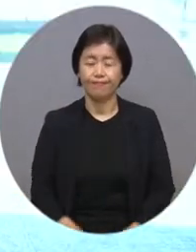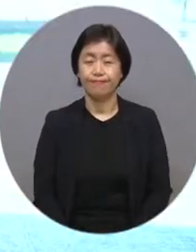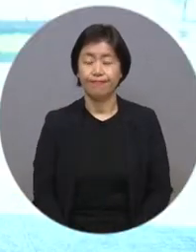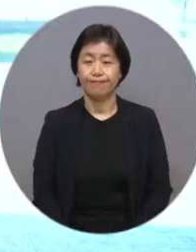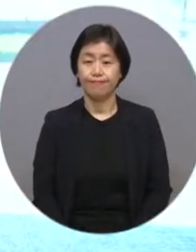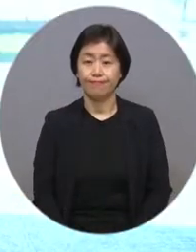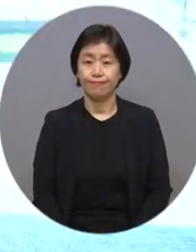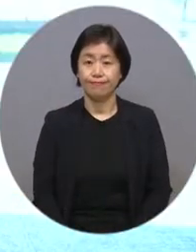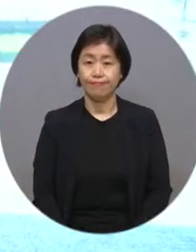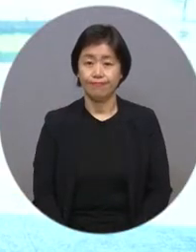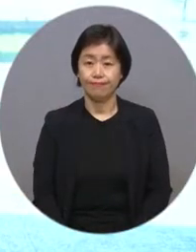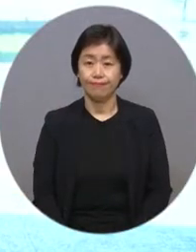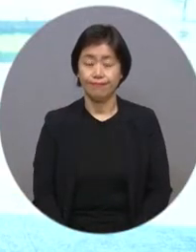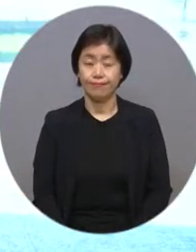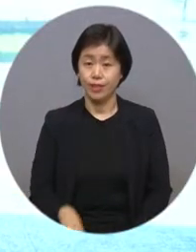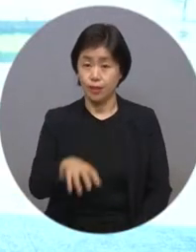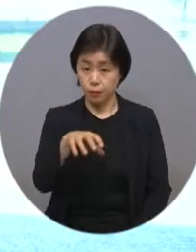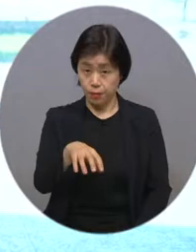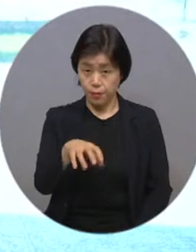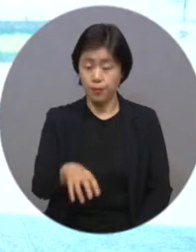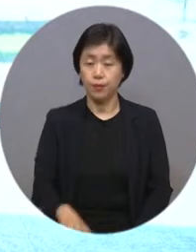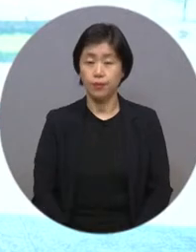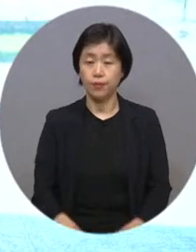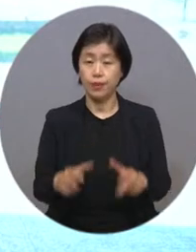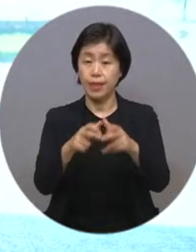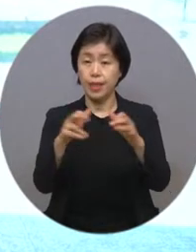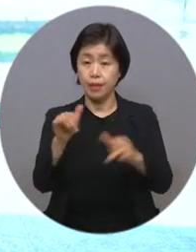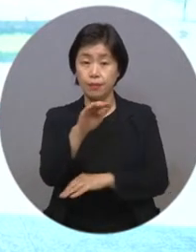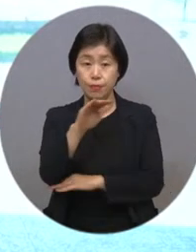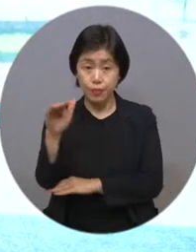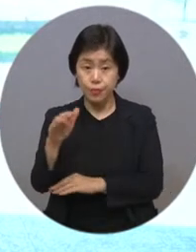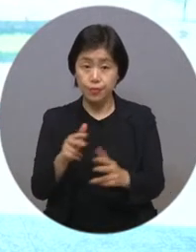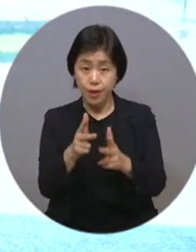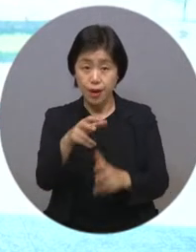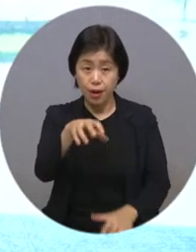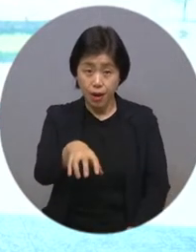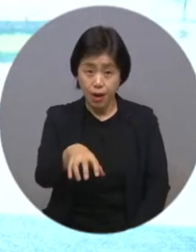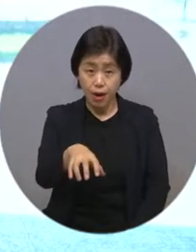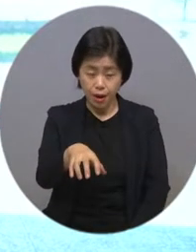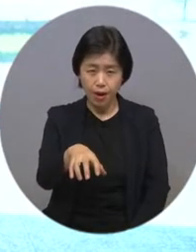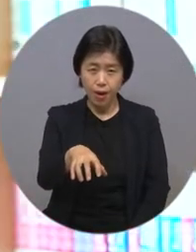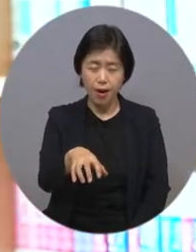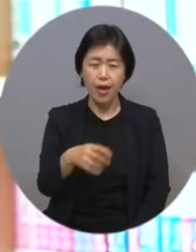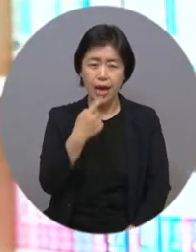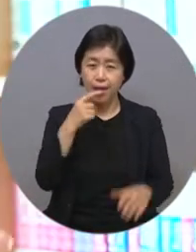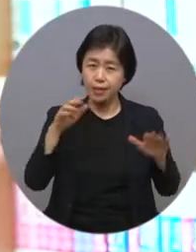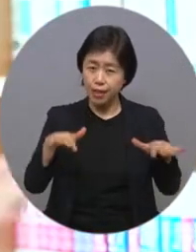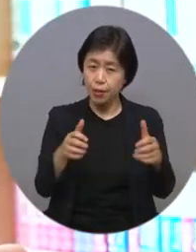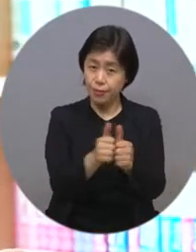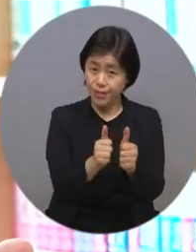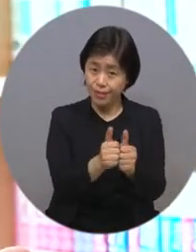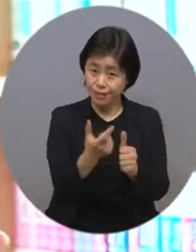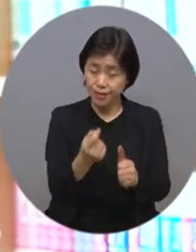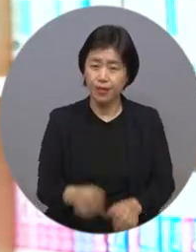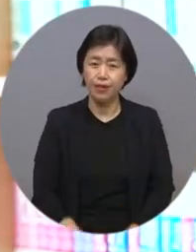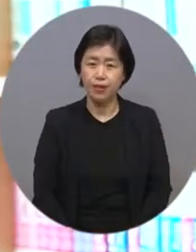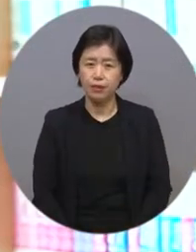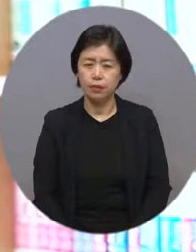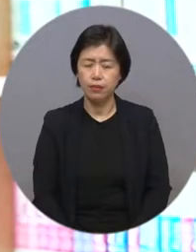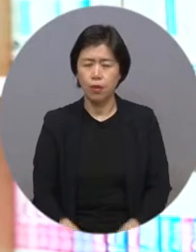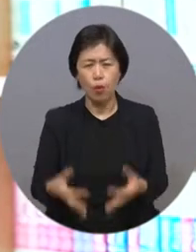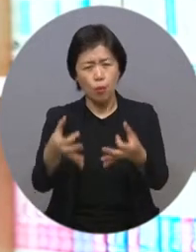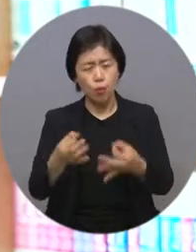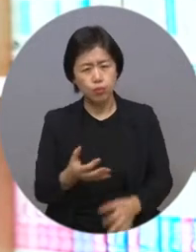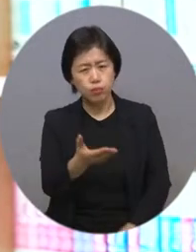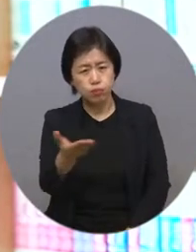네. 저희가 그러면 여기 장애인 표준 사업장 엔젤위드 있잖아요. 네, 예, 예. 저희가 지금 이제 시청자분들이